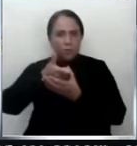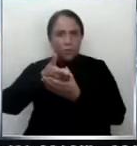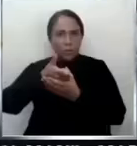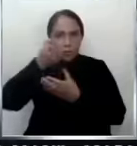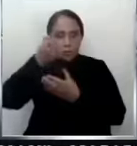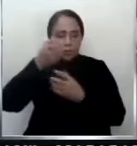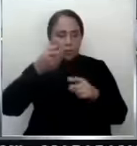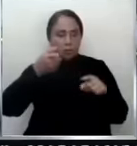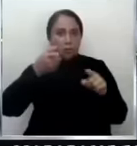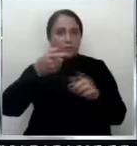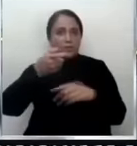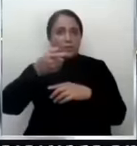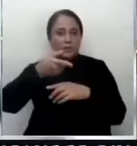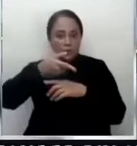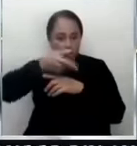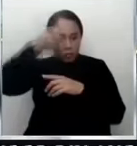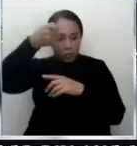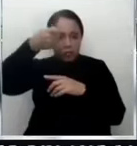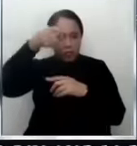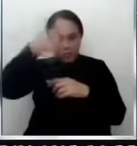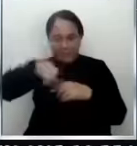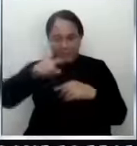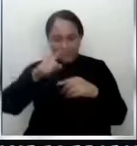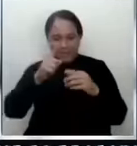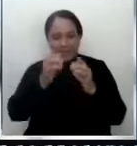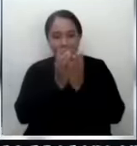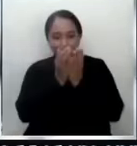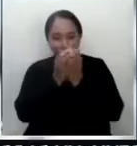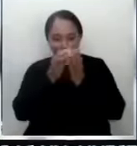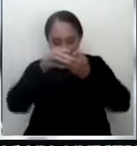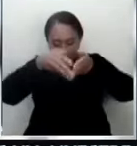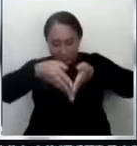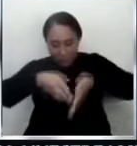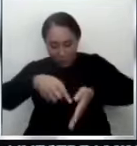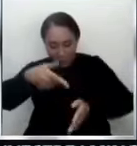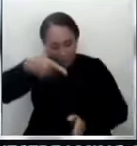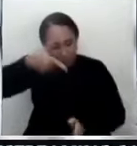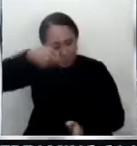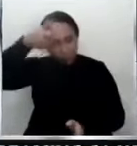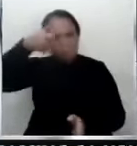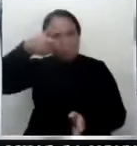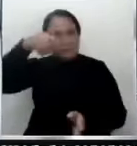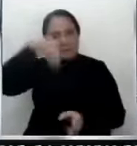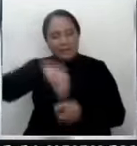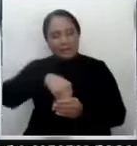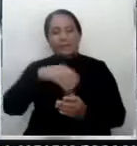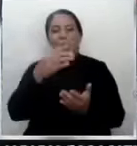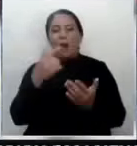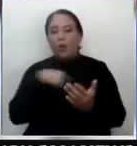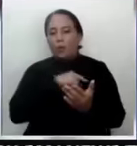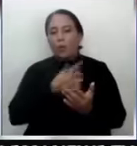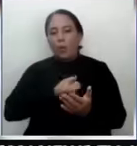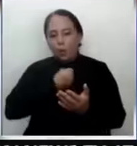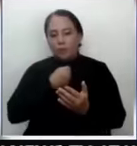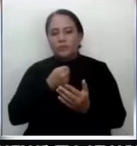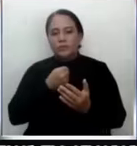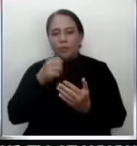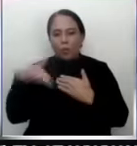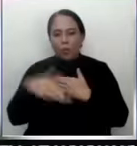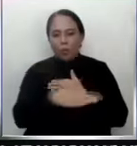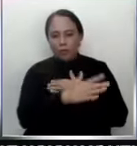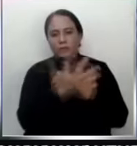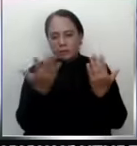that can hit any submarine that is illegally inside our territorial waters. If the need